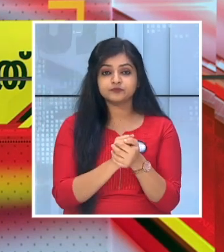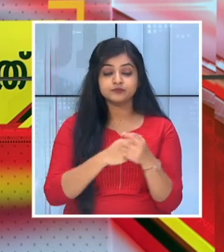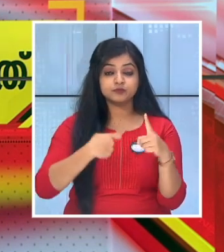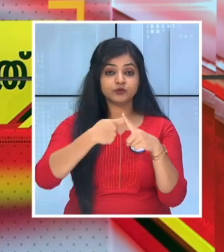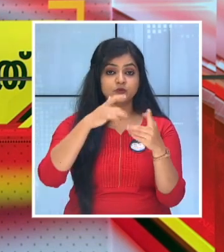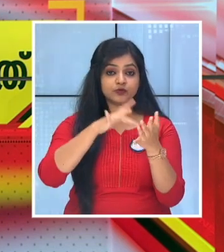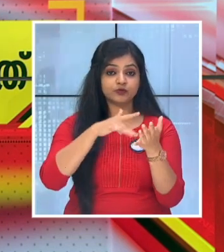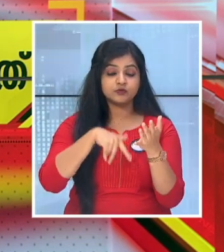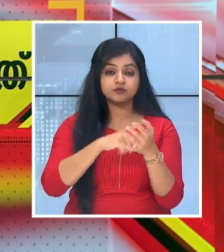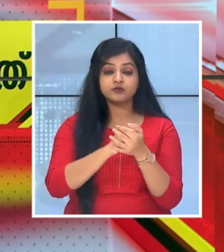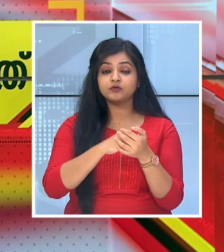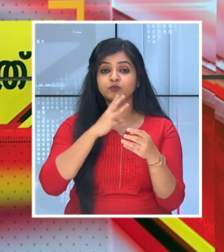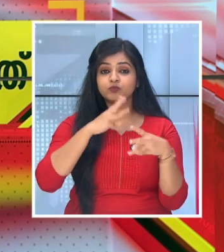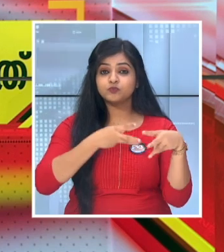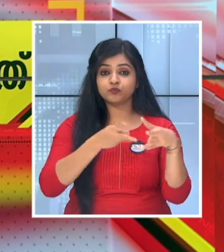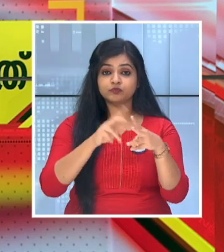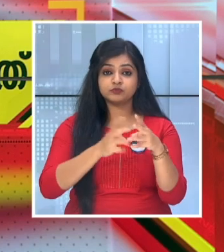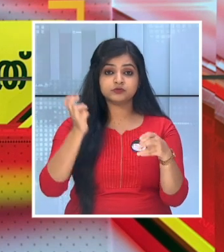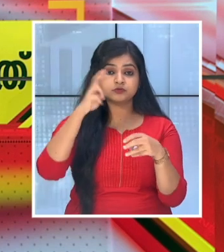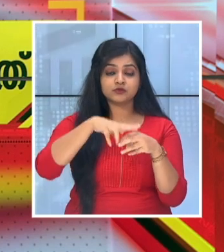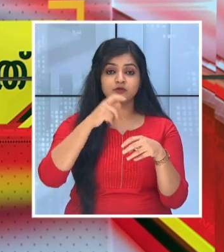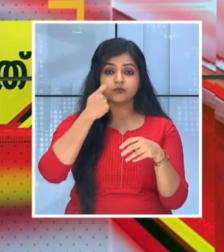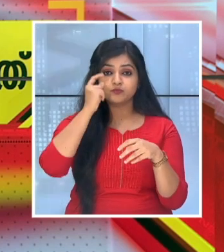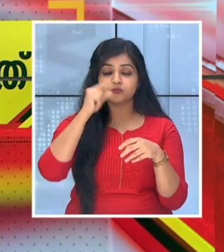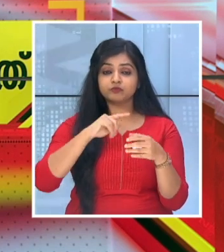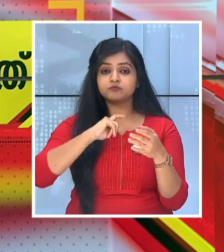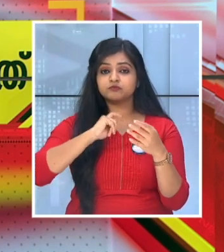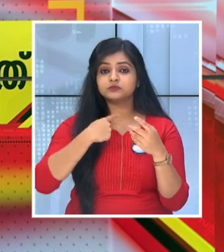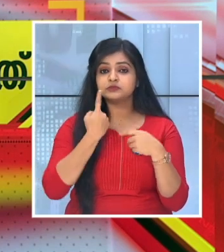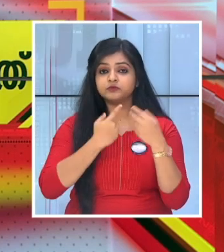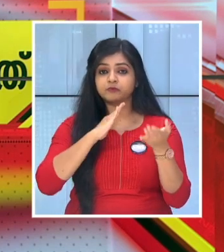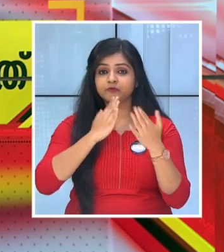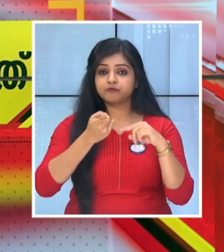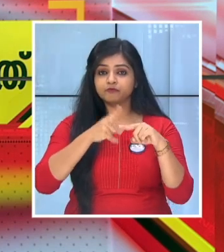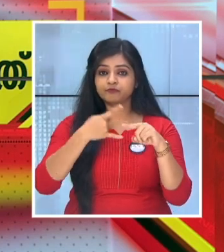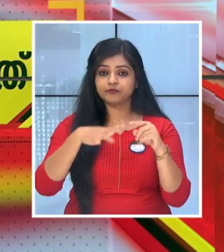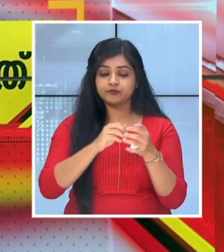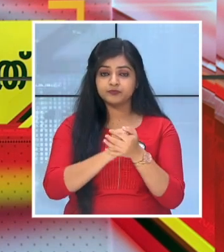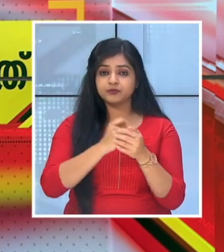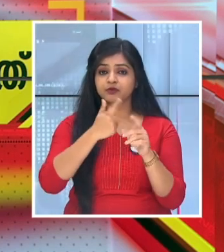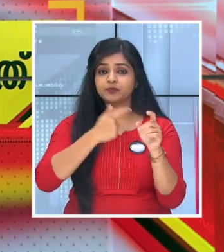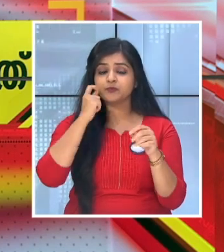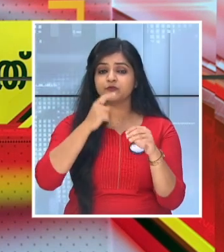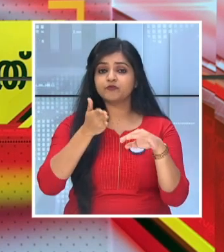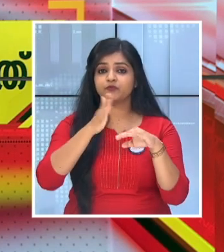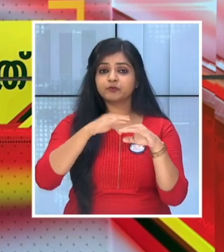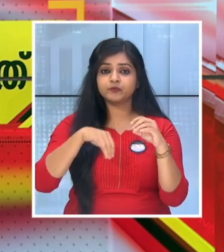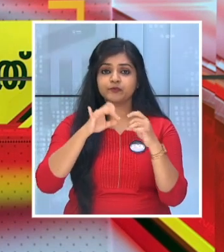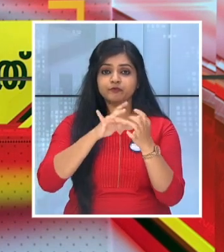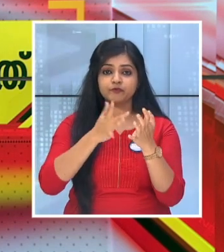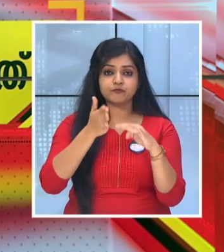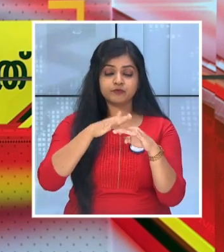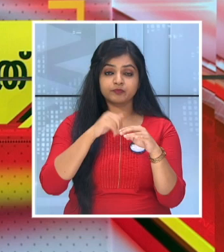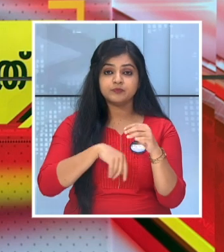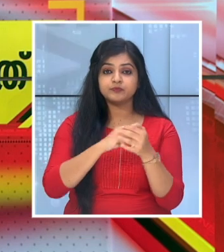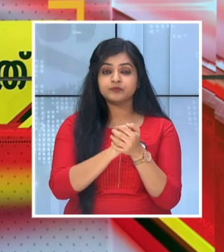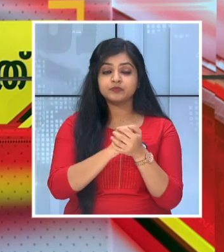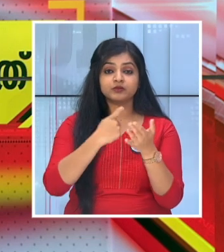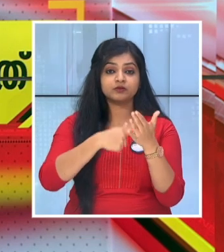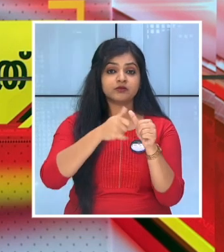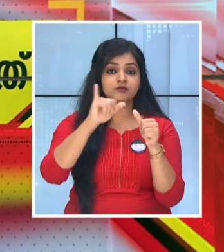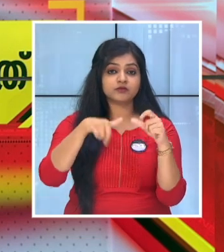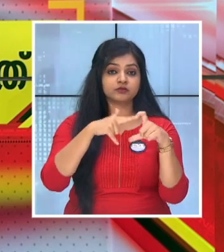കൊയിലാണ്ടി കണയങ്കോട് പുഴയിൽ ചാടി യുവാവ് ആത്മഹത്യ ചെയ്ത നിലയിൽ ബാലുശ്ശേരി ഭാഗത്തു നിന്നാണ് യുവാവ് എത്തിയത്. പാലക്കുളം സ്വദേശി രാജേഷാണ് മരിച്ചത്.